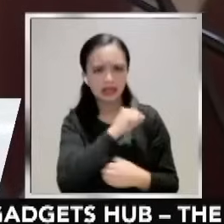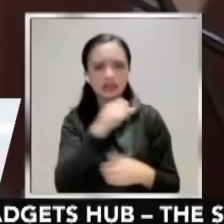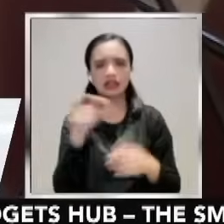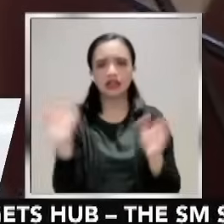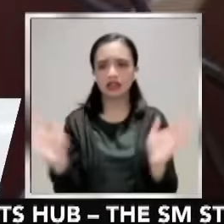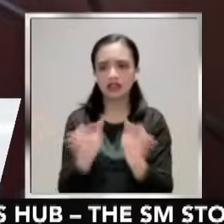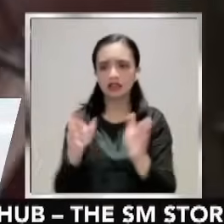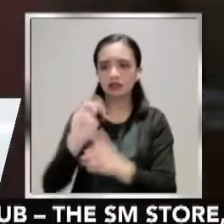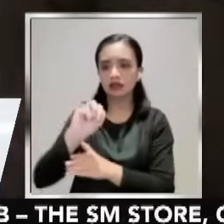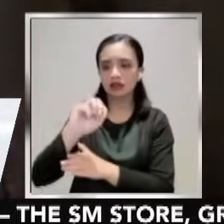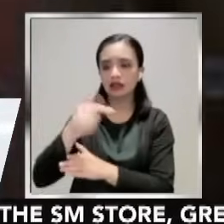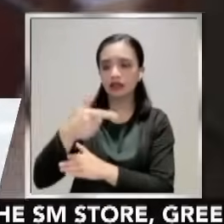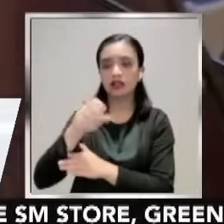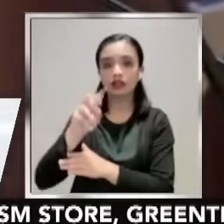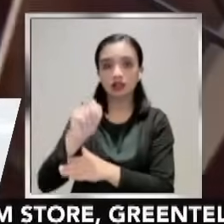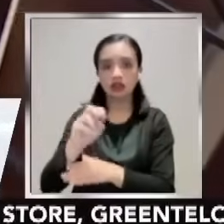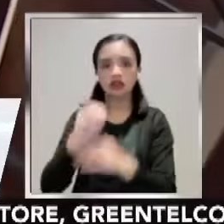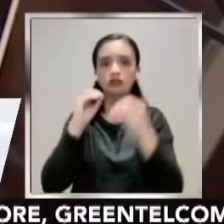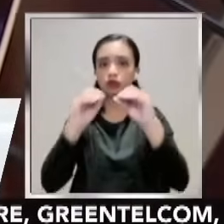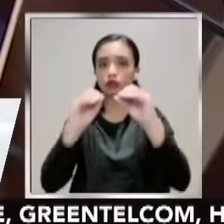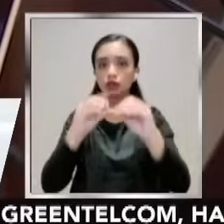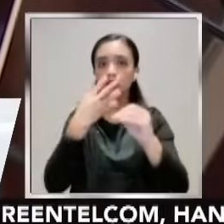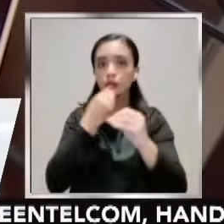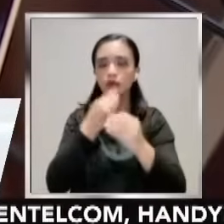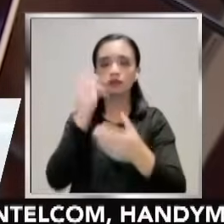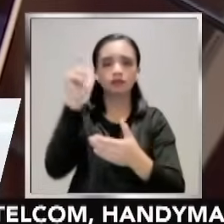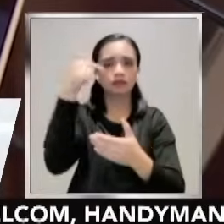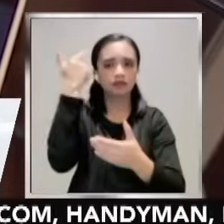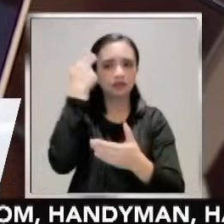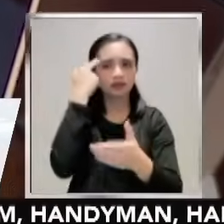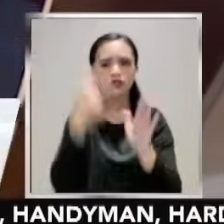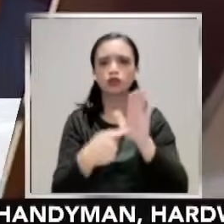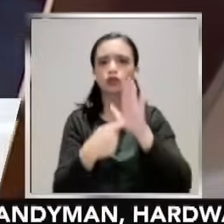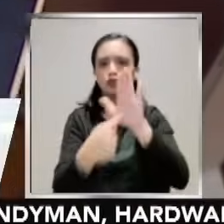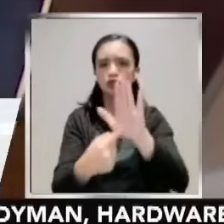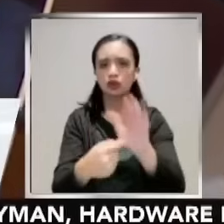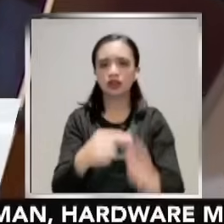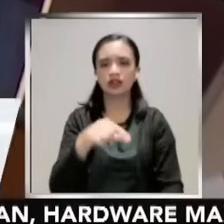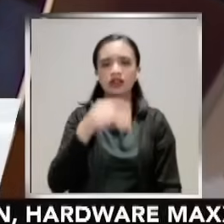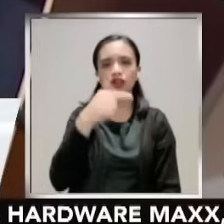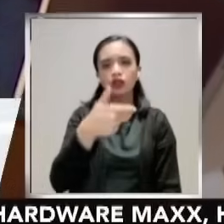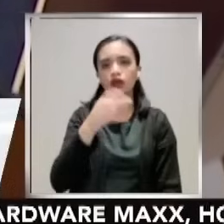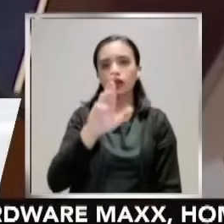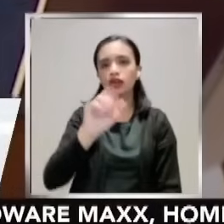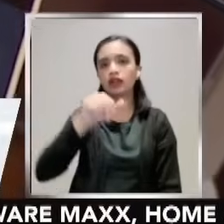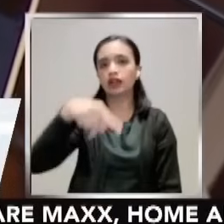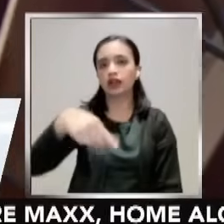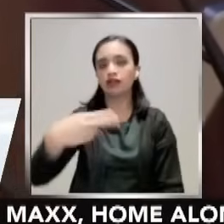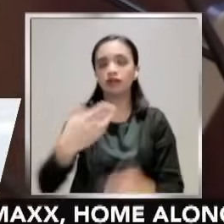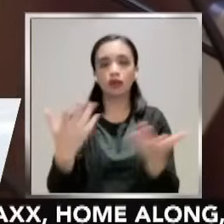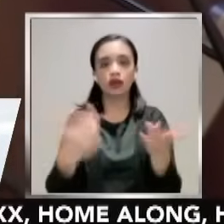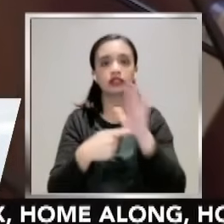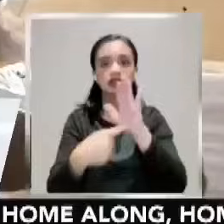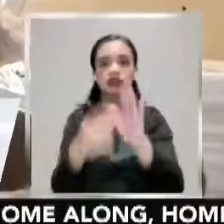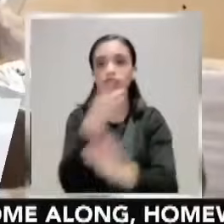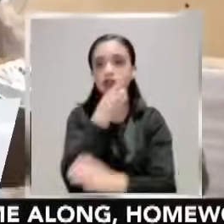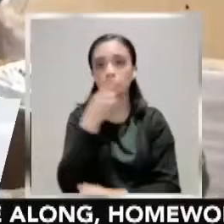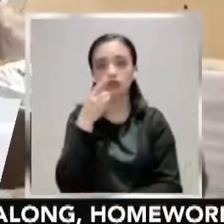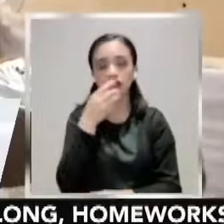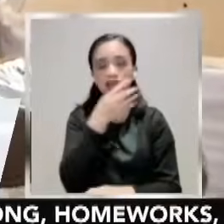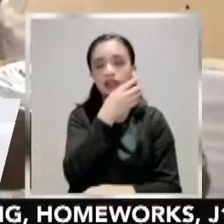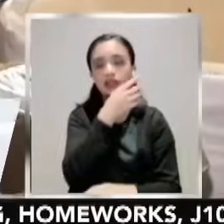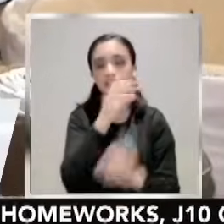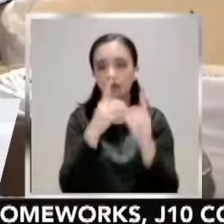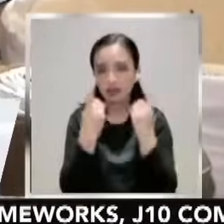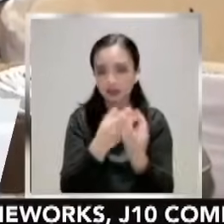sa mga nasa gobyerno at ipakita ang graph Sa department of agriculture at Department of trade and industry may